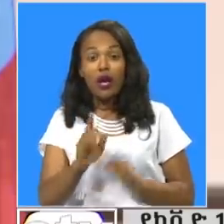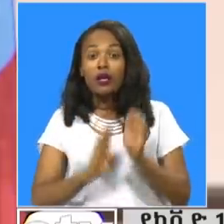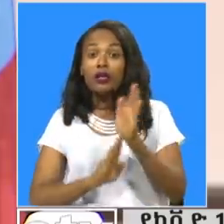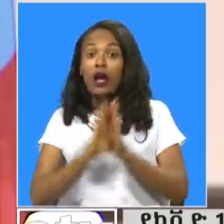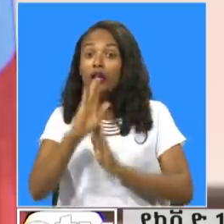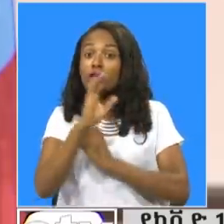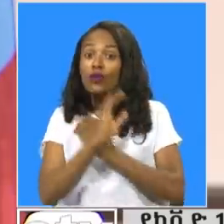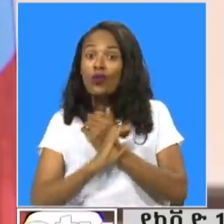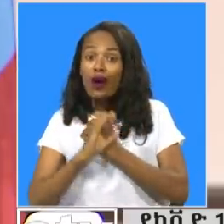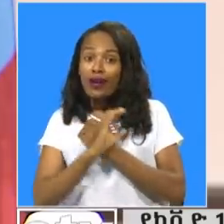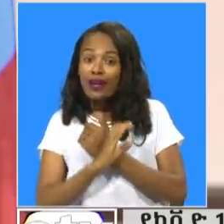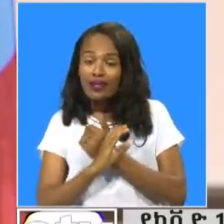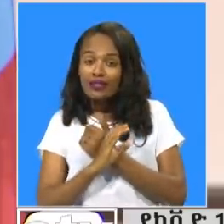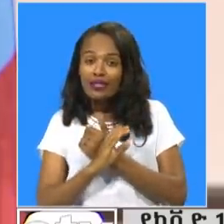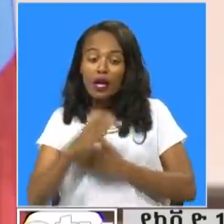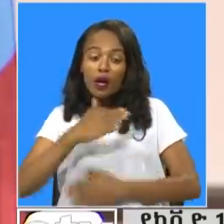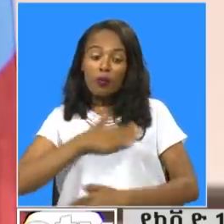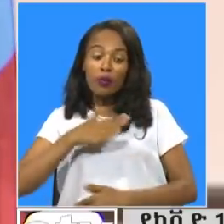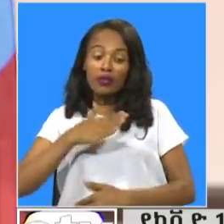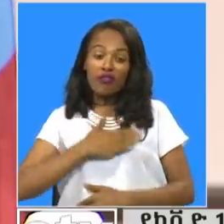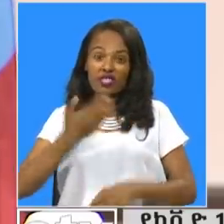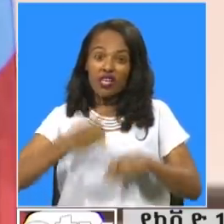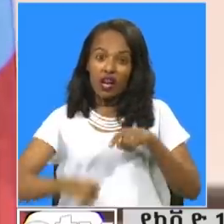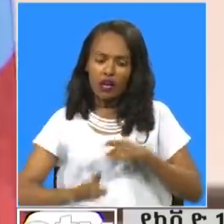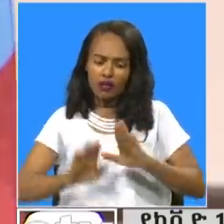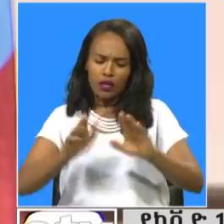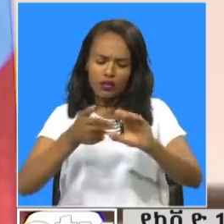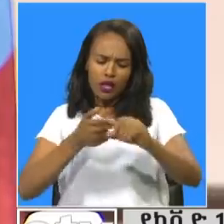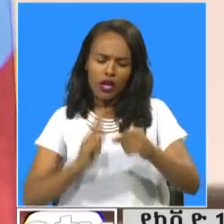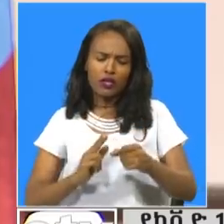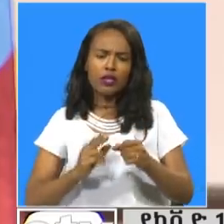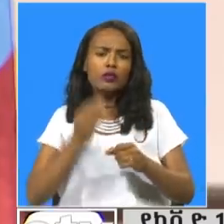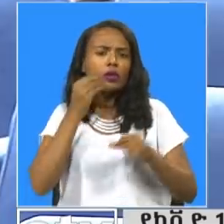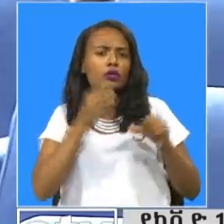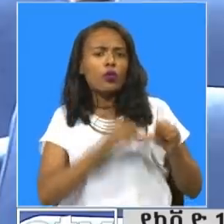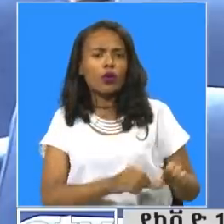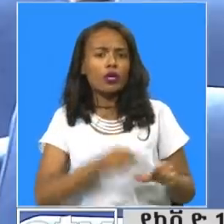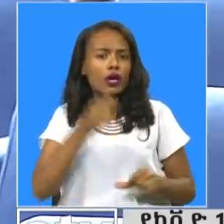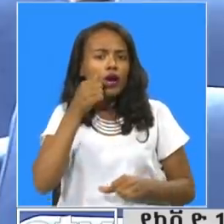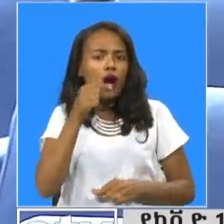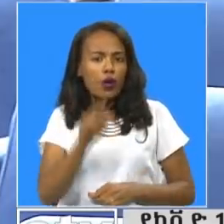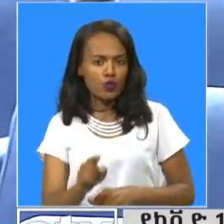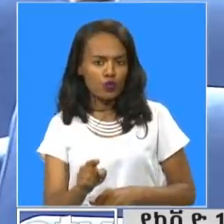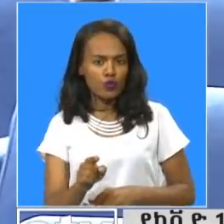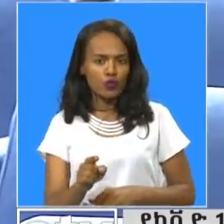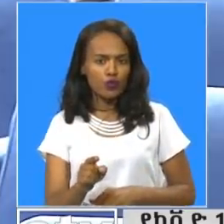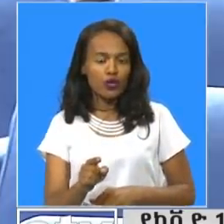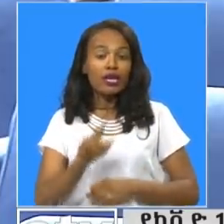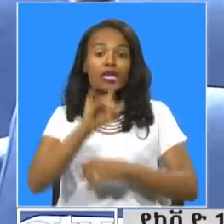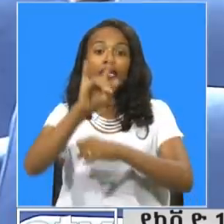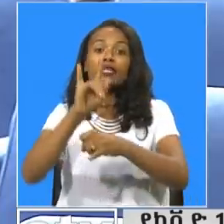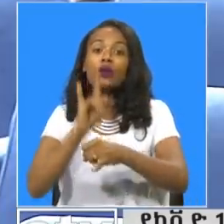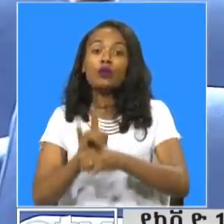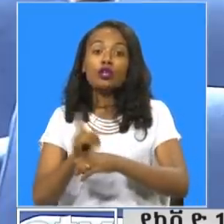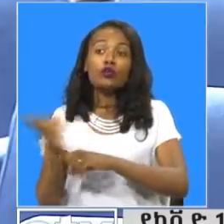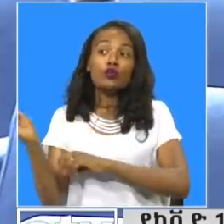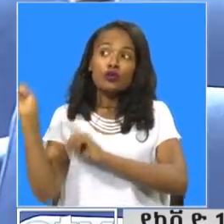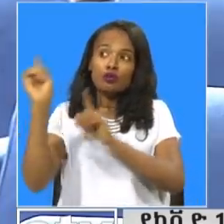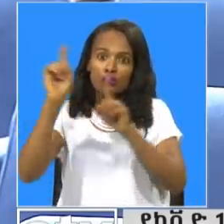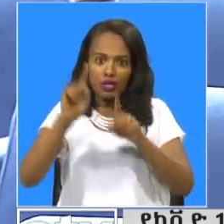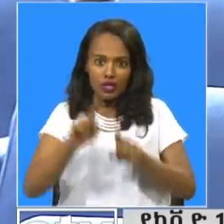ያደጉ ሀገራት መተንፈስ ካላቀተ ራስን አግለ ቤትህ ቆይ ባሉበት ሰዓት ዜጎቻቸው